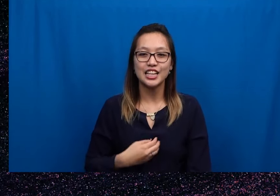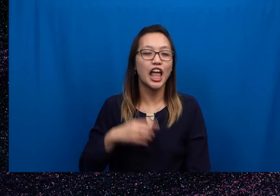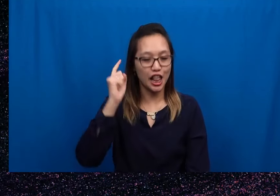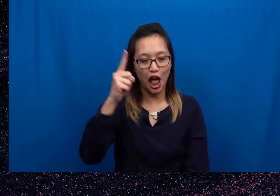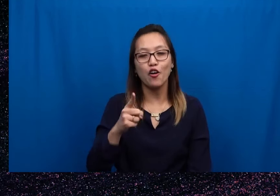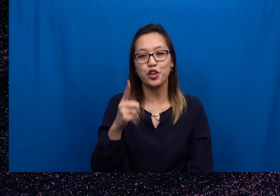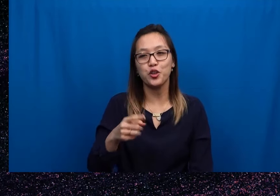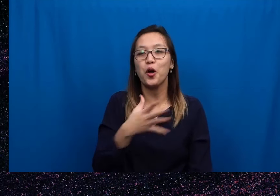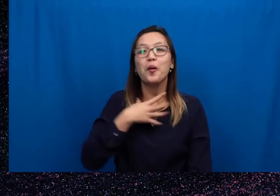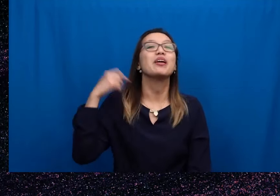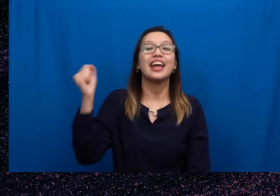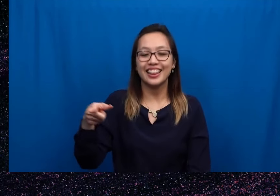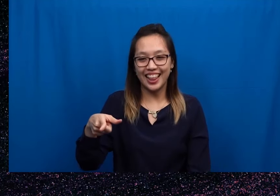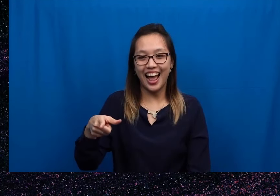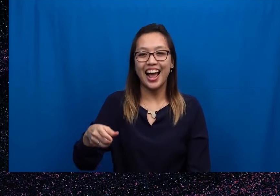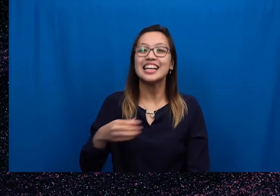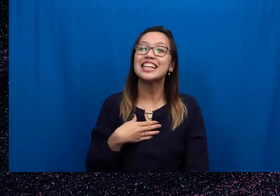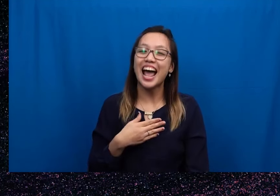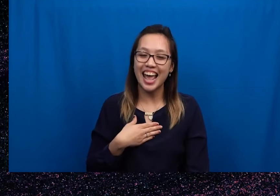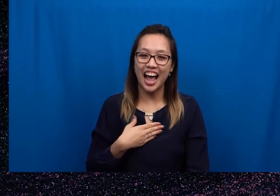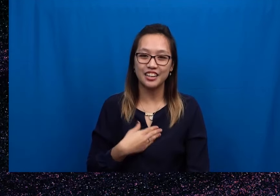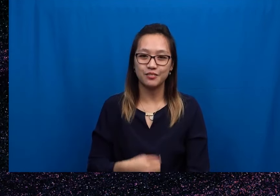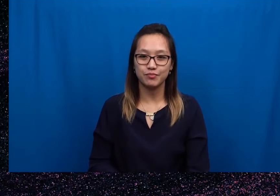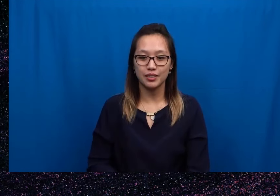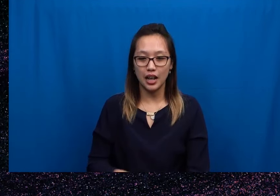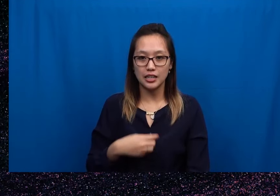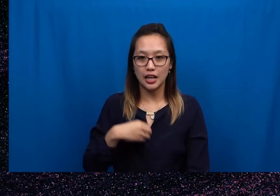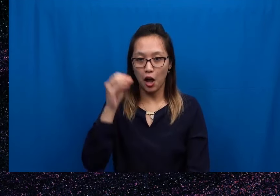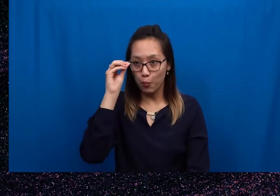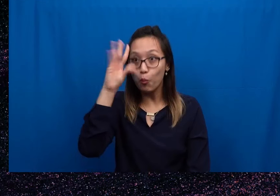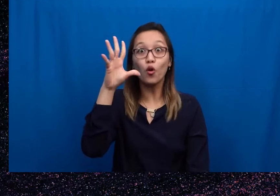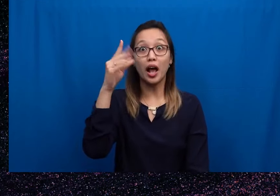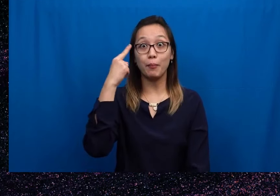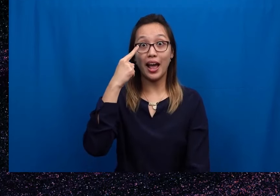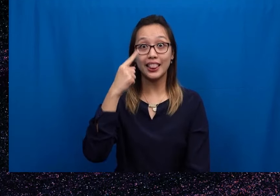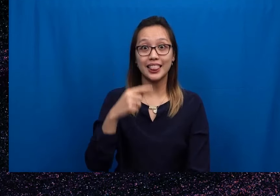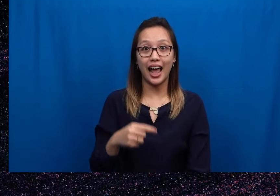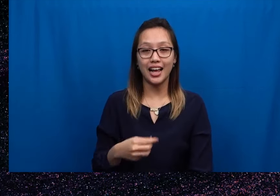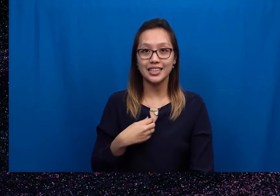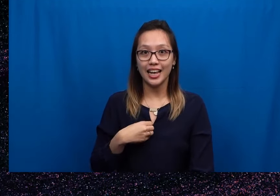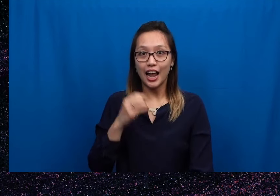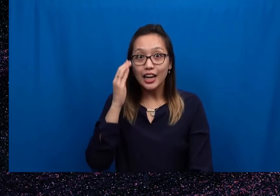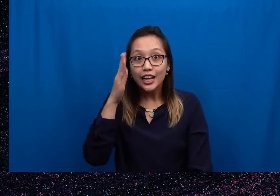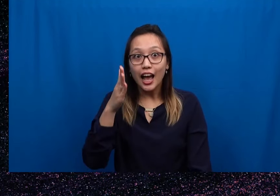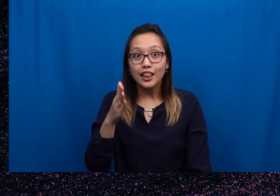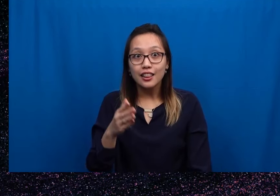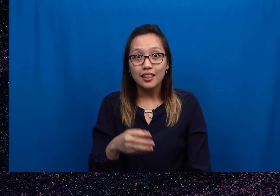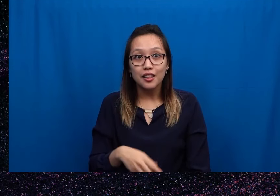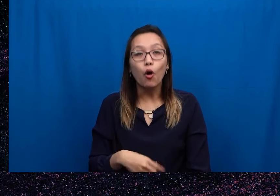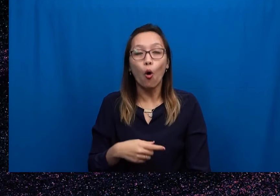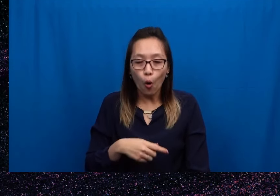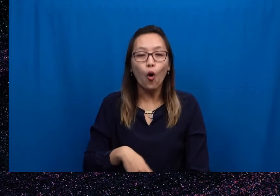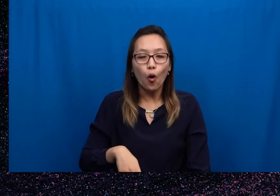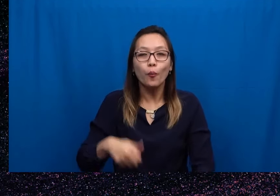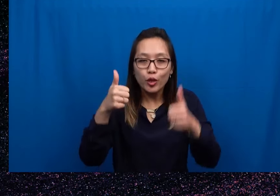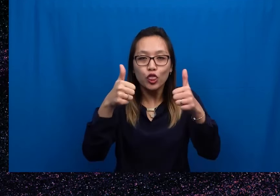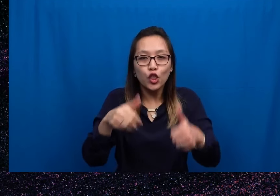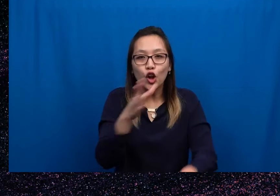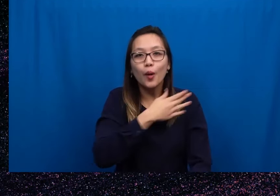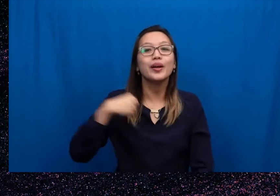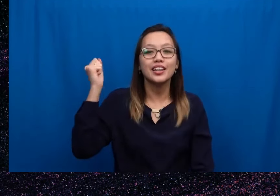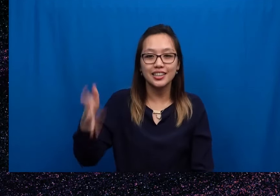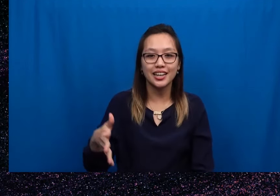saya. Saya buka mata saya lihat betul Pak Pendeta saya di sebelah kiri saya. Dia sedang peluk saya sambil matanya merem,